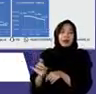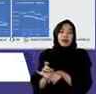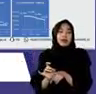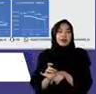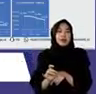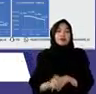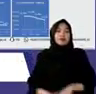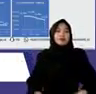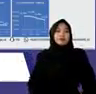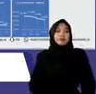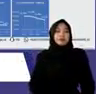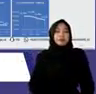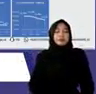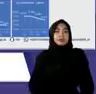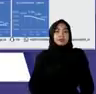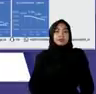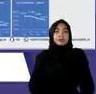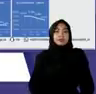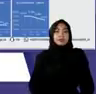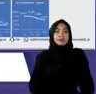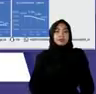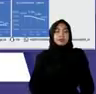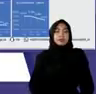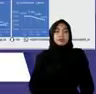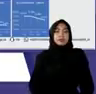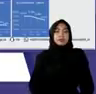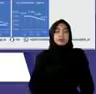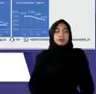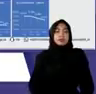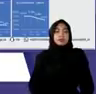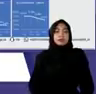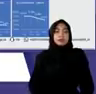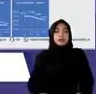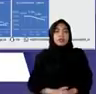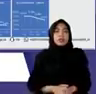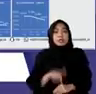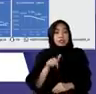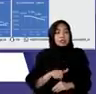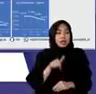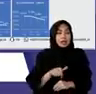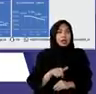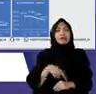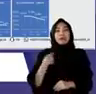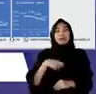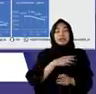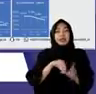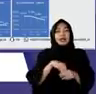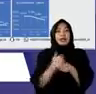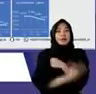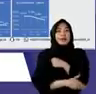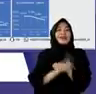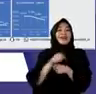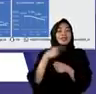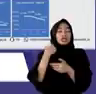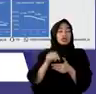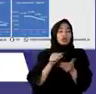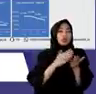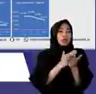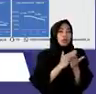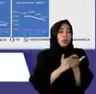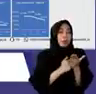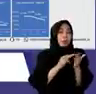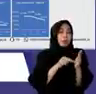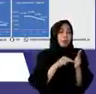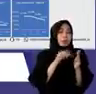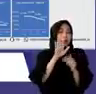bervariasi di masing-masing wilayah. Saat ini, sesuai dengan instruksi Mendagri nomor 5 tahun